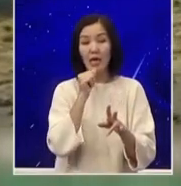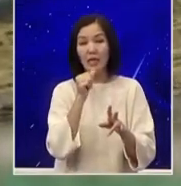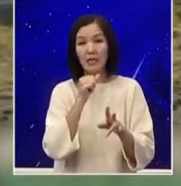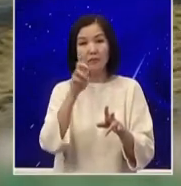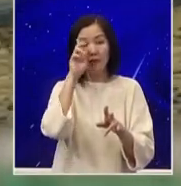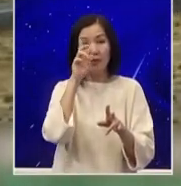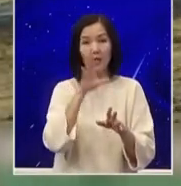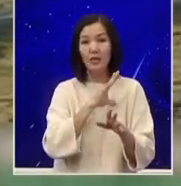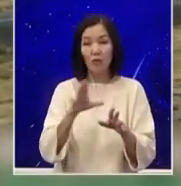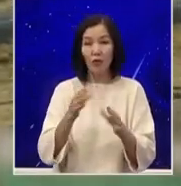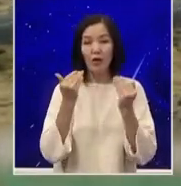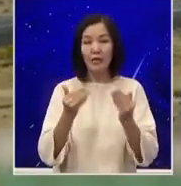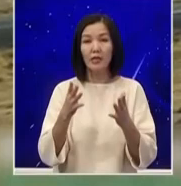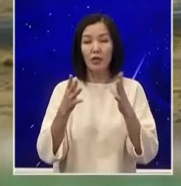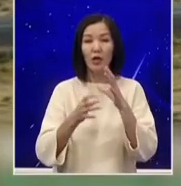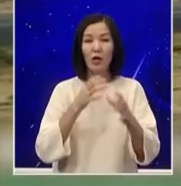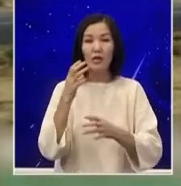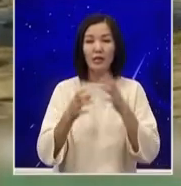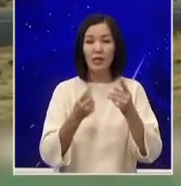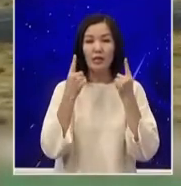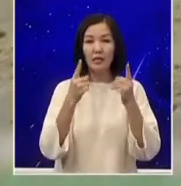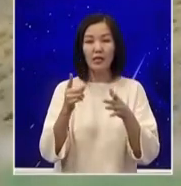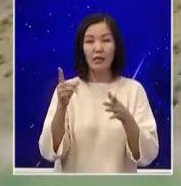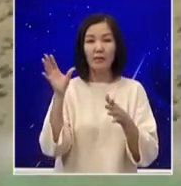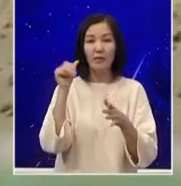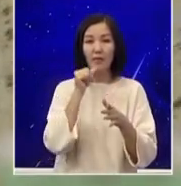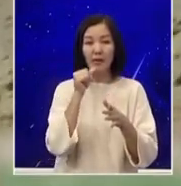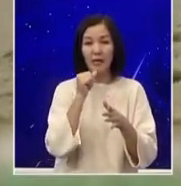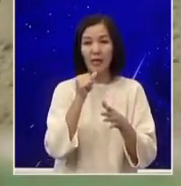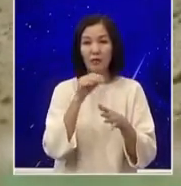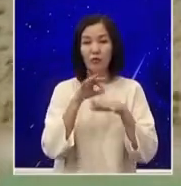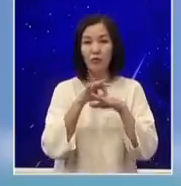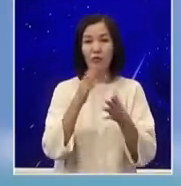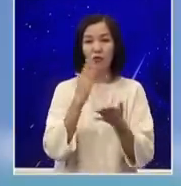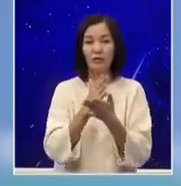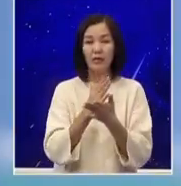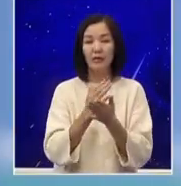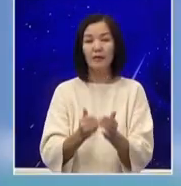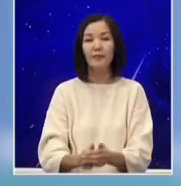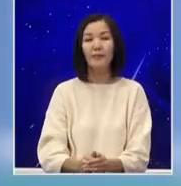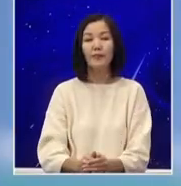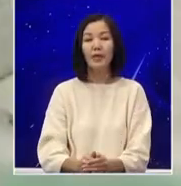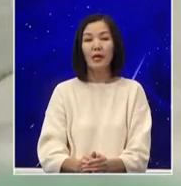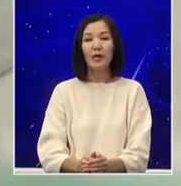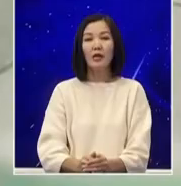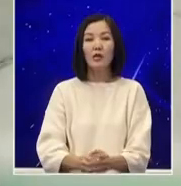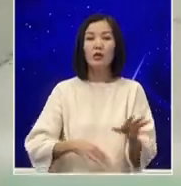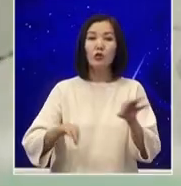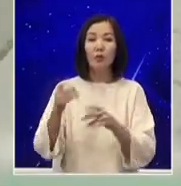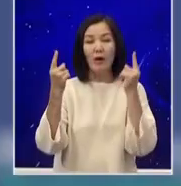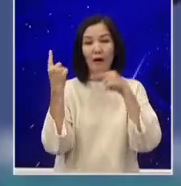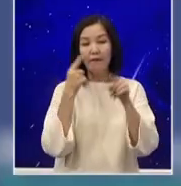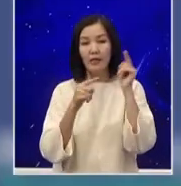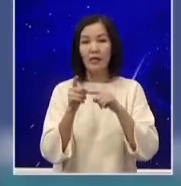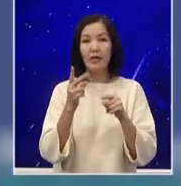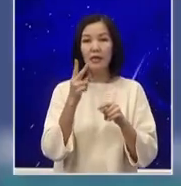қолданыста жоқ. Қазіргі таңда әлем елдері тың әдісті пайдаланып, сынақтан өткізу жұмыстары жүргізіліп жатыр. Айта кетейік, жоба авторлары